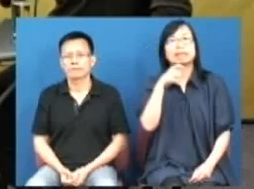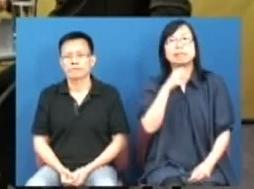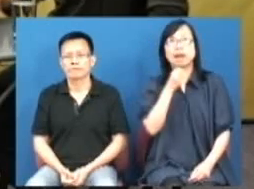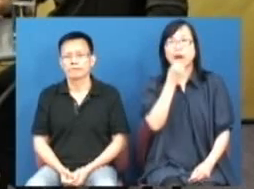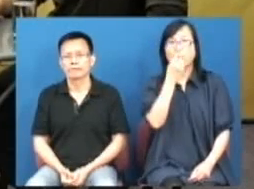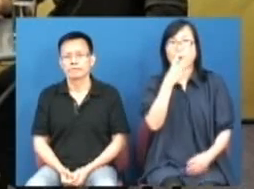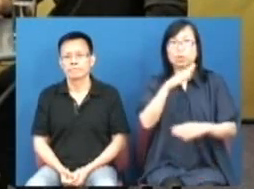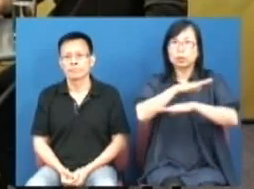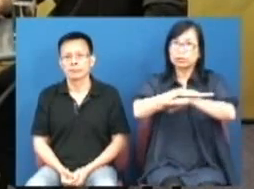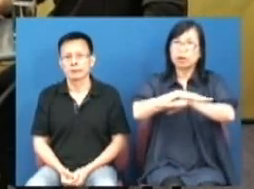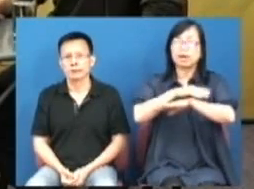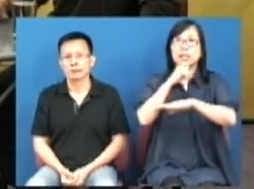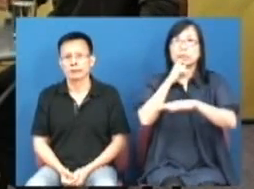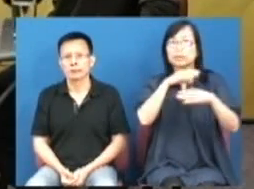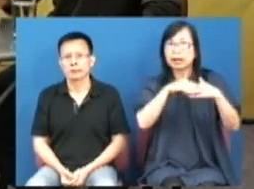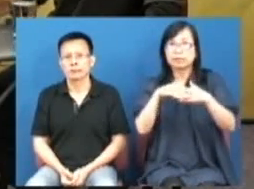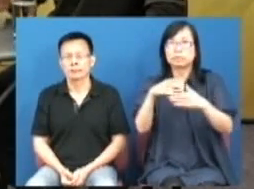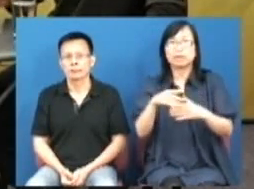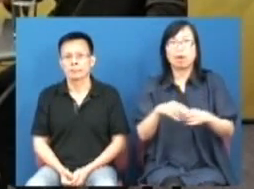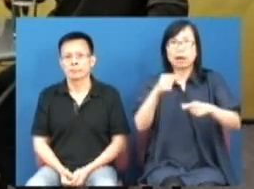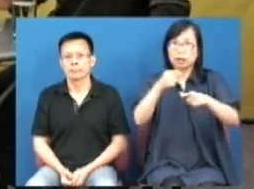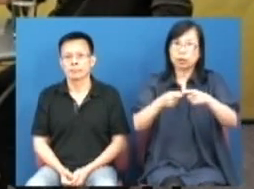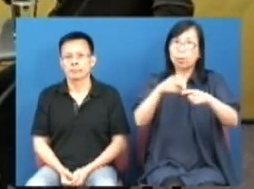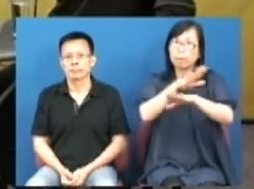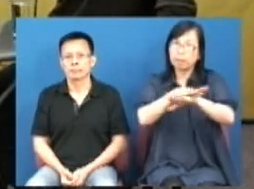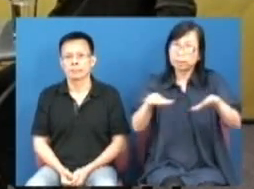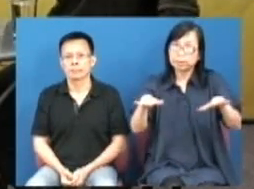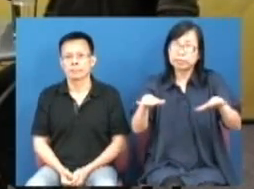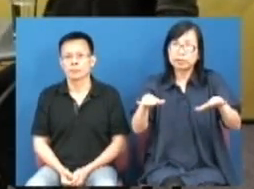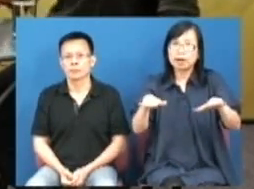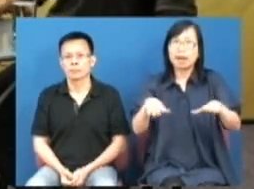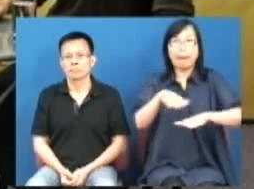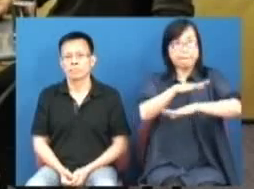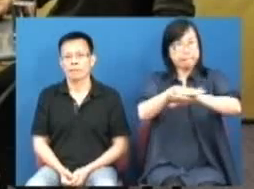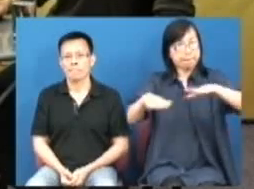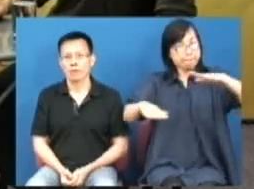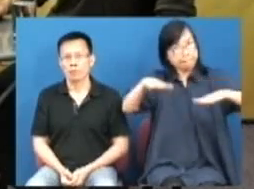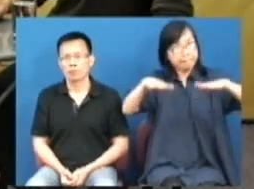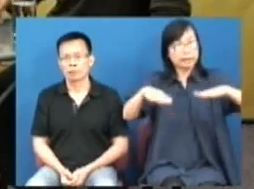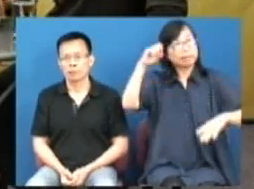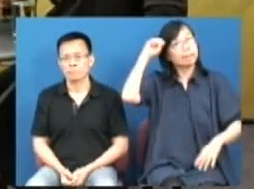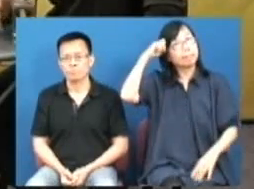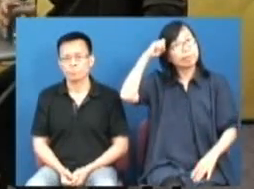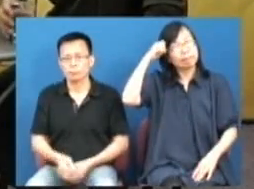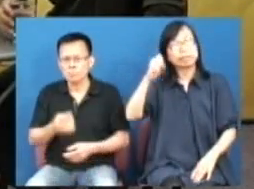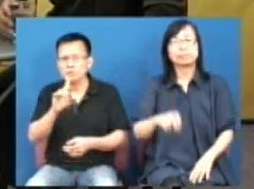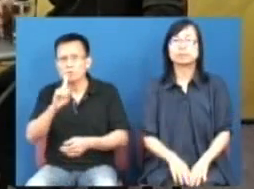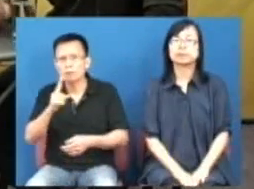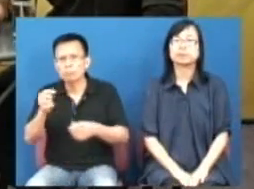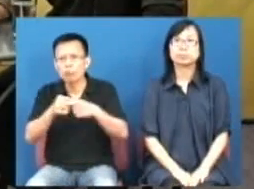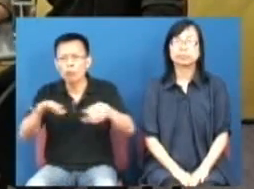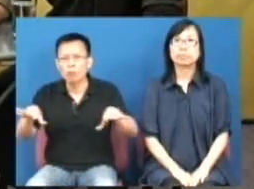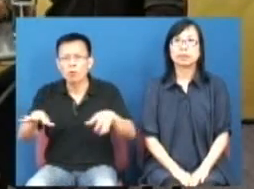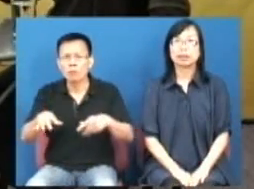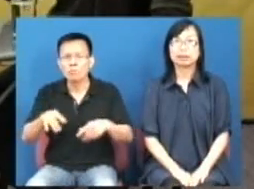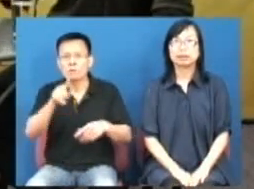問題會帶出嚟、啊。有啲人就係所謂嘅公平，同埋係咪一個平等嗰個嘅概念？ 點解唔公平嘅？你又可以做，我可